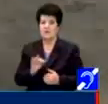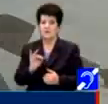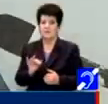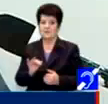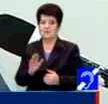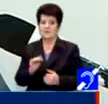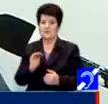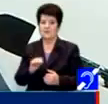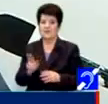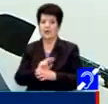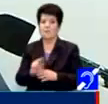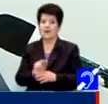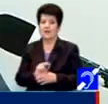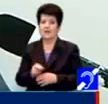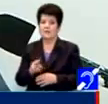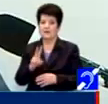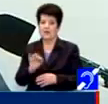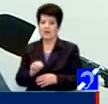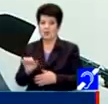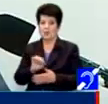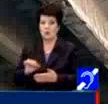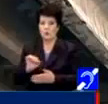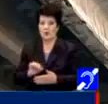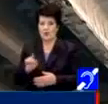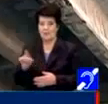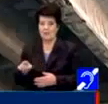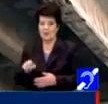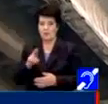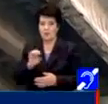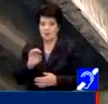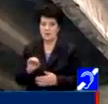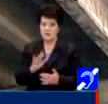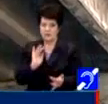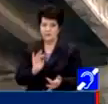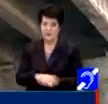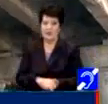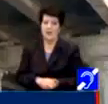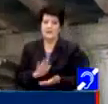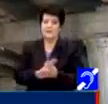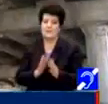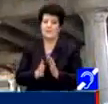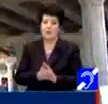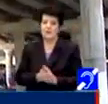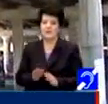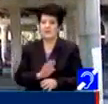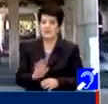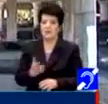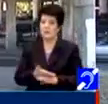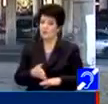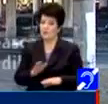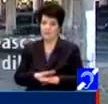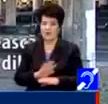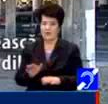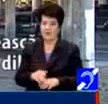de reparație a trotuarelor de pe pod. Specialiștii susțin totuși că situația încă nu este foarte